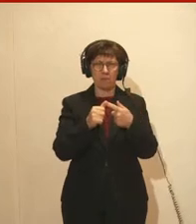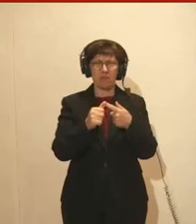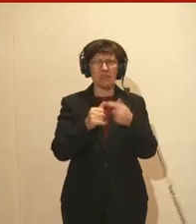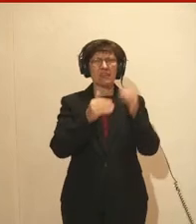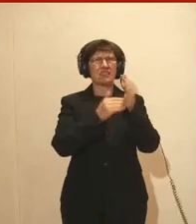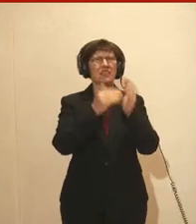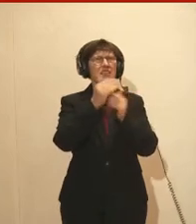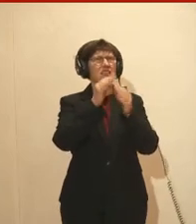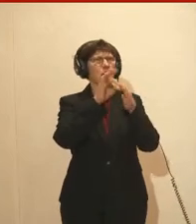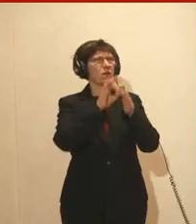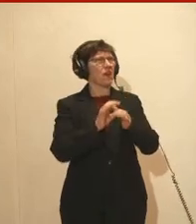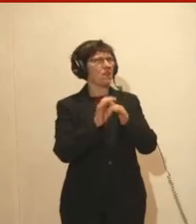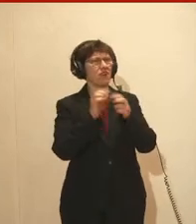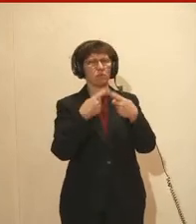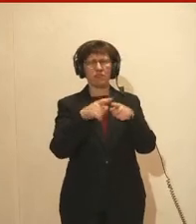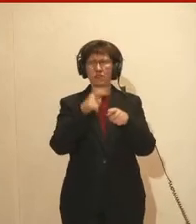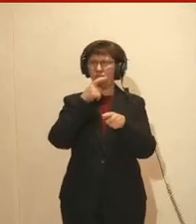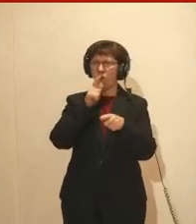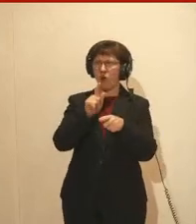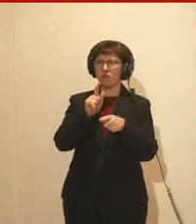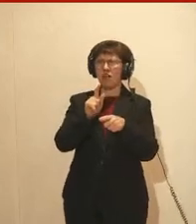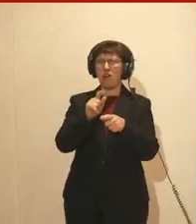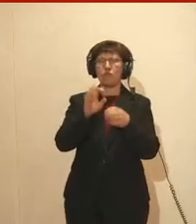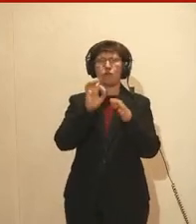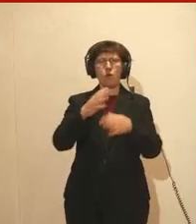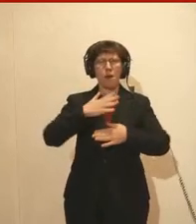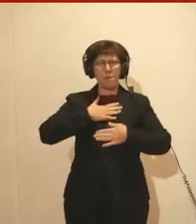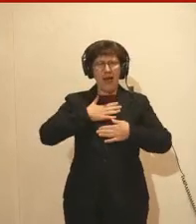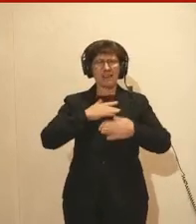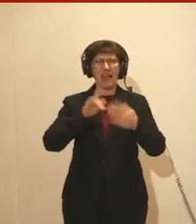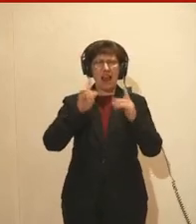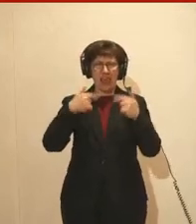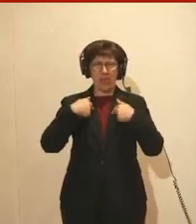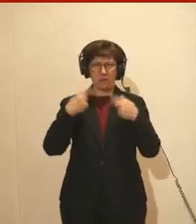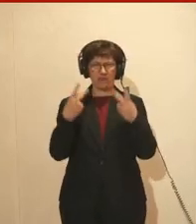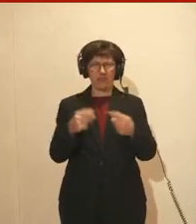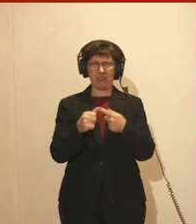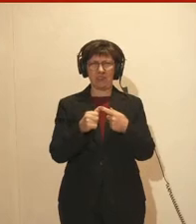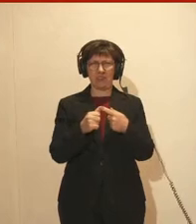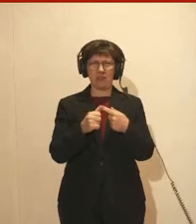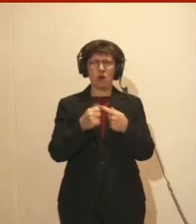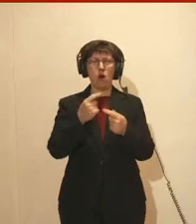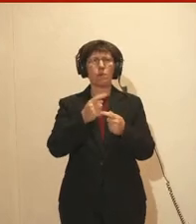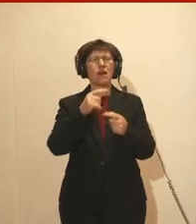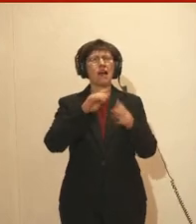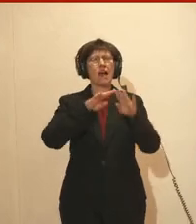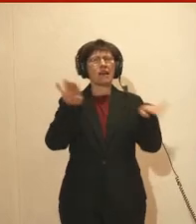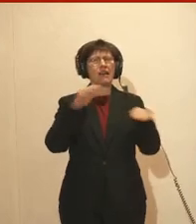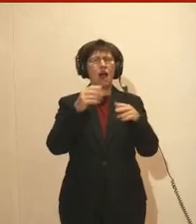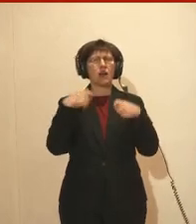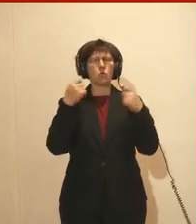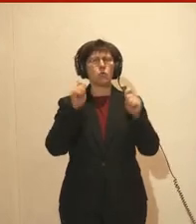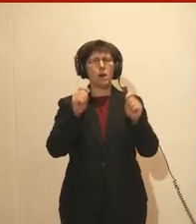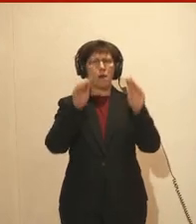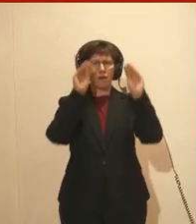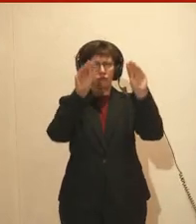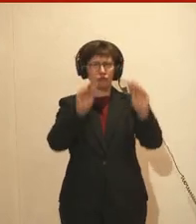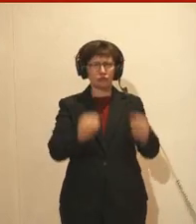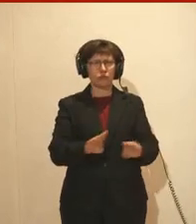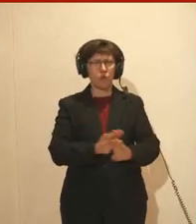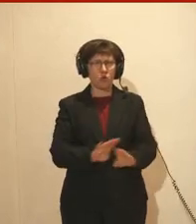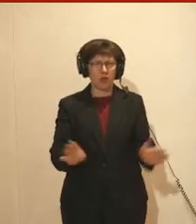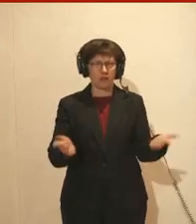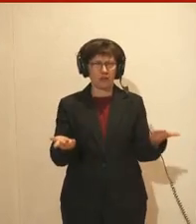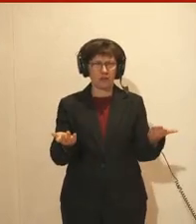systemrelevanz und komischen begriff das hat echt eine relevanz für unser leben ob jemand die die regale im supermarkt einräumt oder nicht